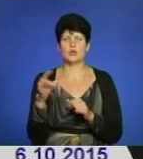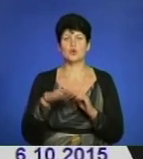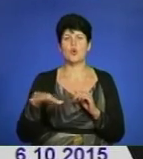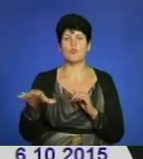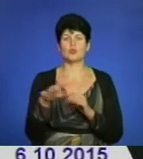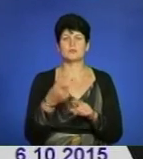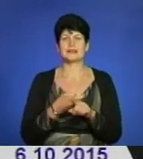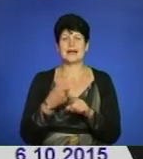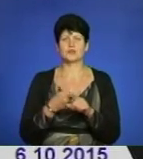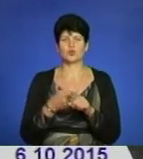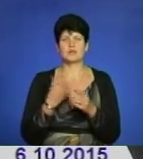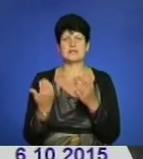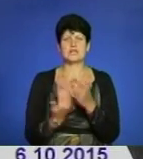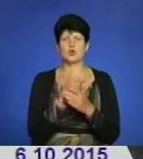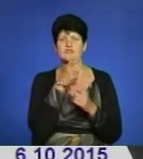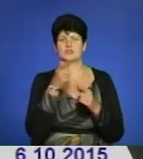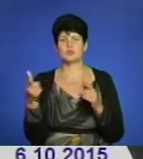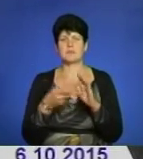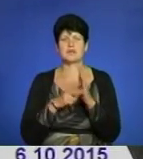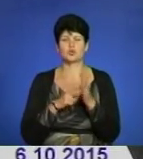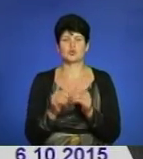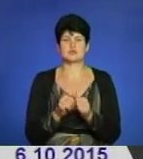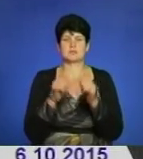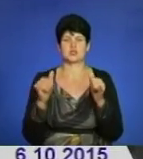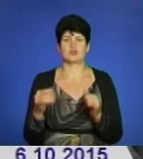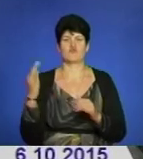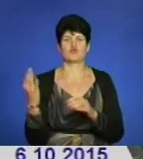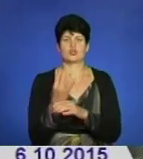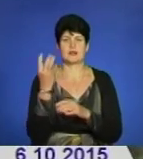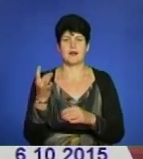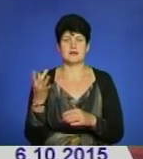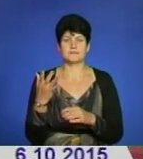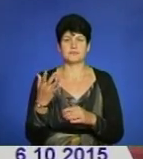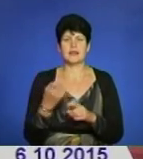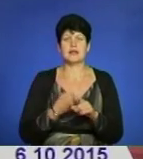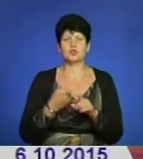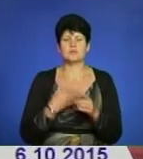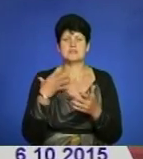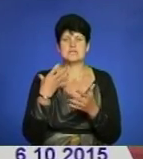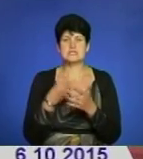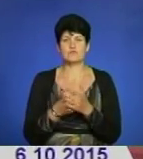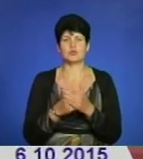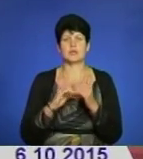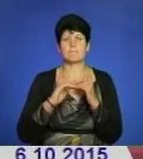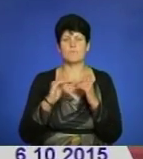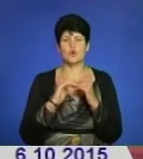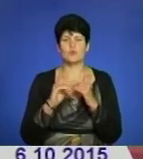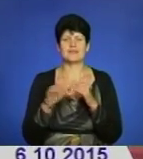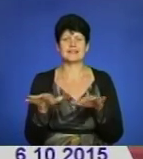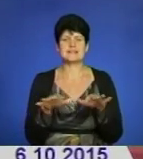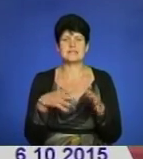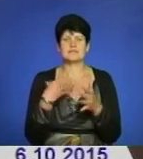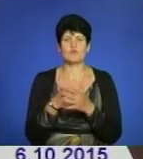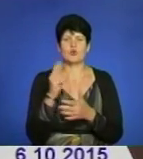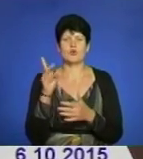під картоплю на новий сезон планують збільшити в 4 рази. Картоплею зі своїх полів та кисілем із власного